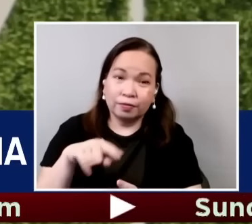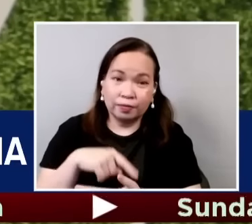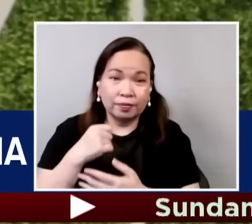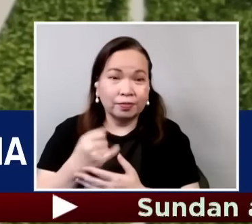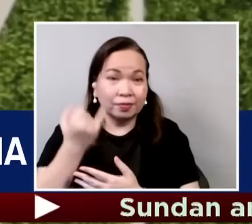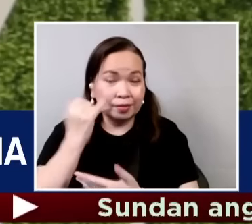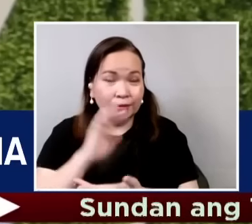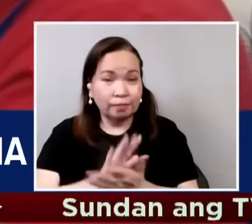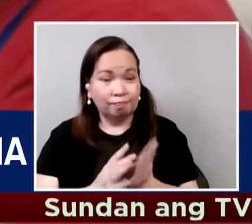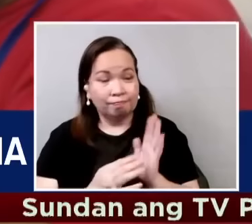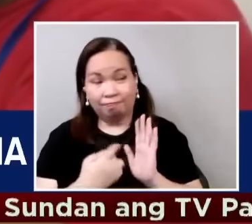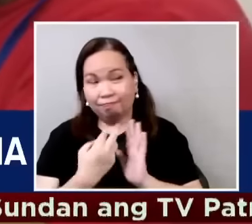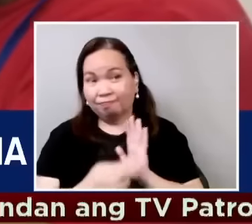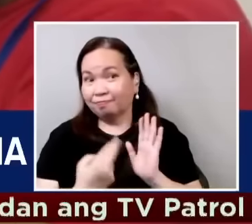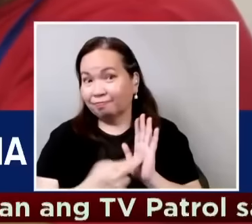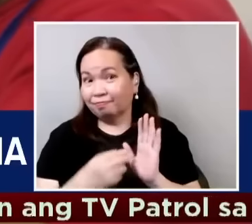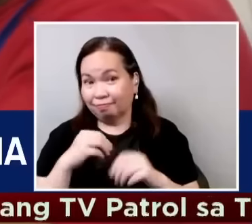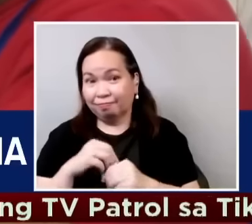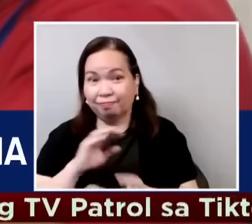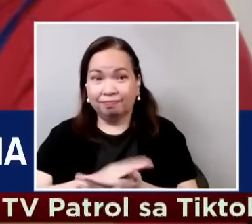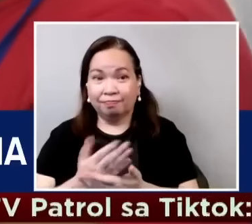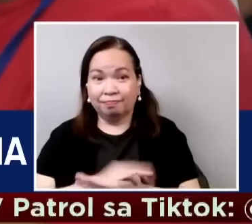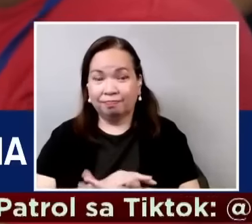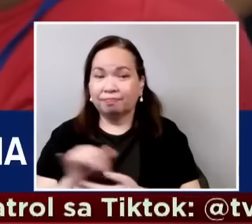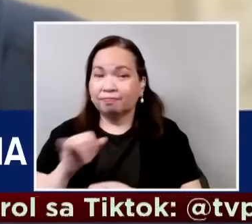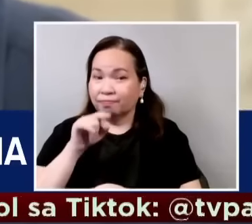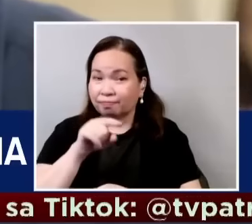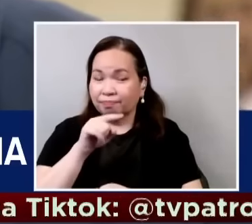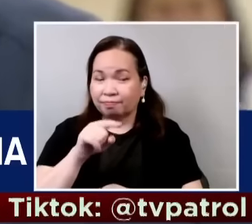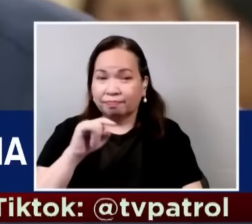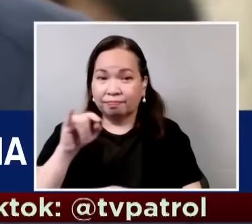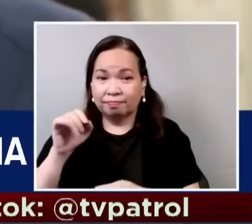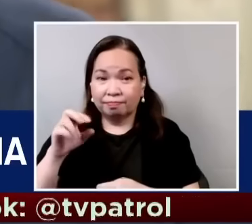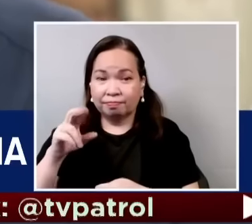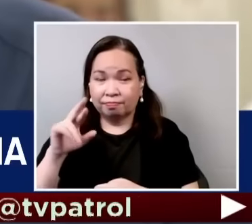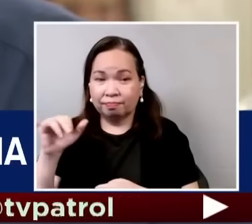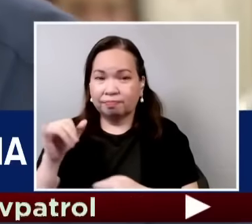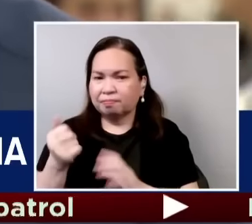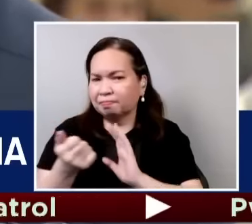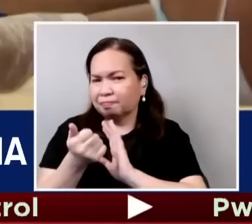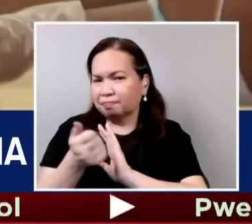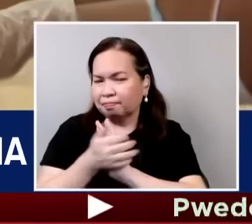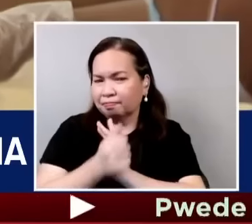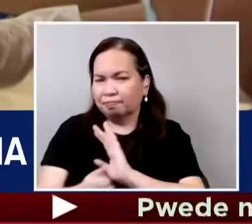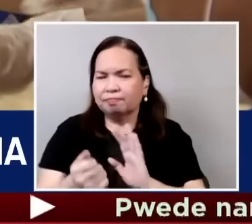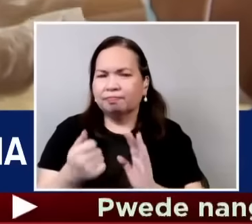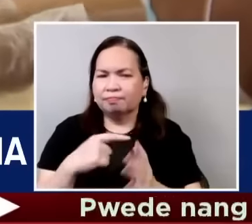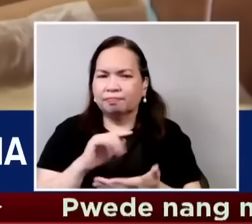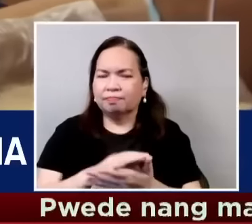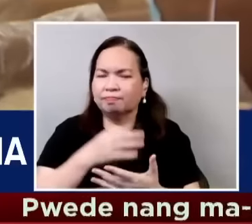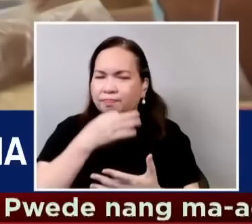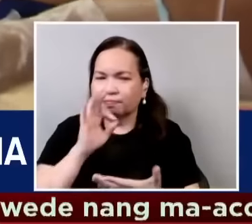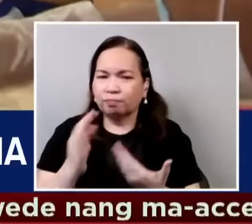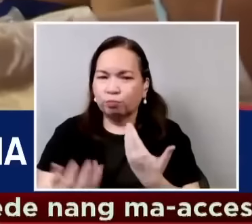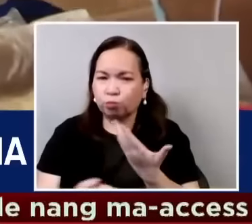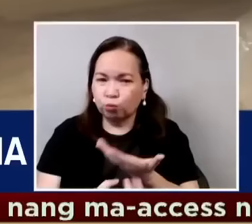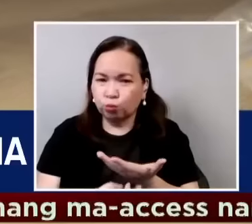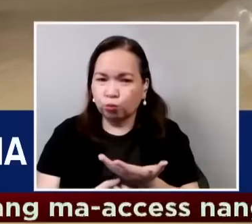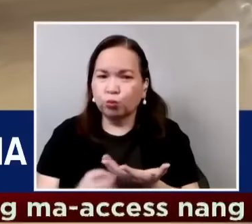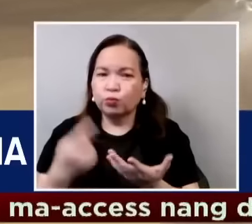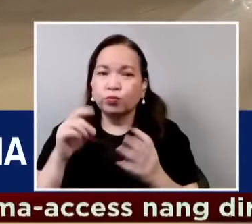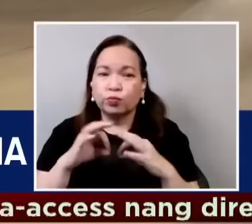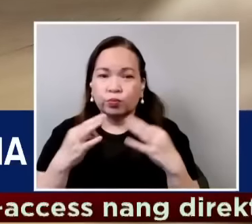bida sa kusina. Tulad ni Jerry Canyes na mahilig magluto at gumawa ng sandwiches para sa pamilya. Kwento ni